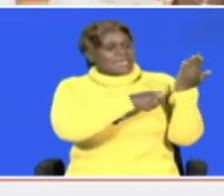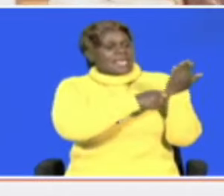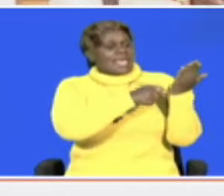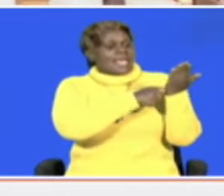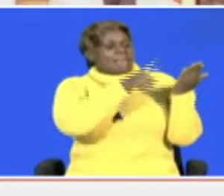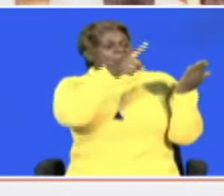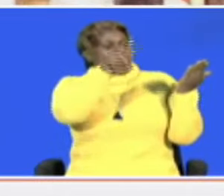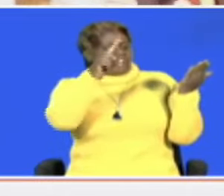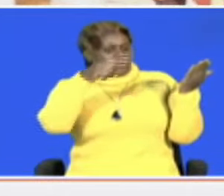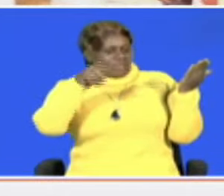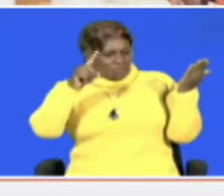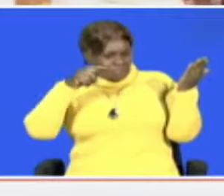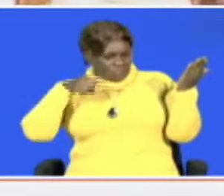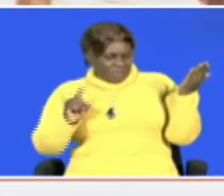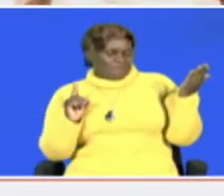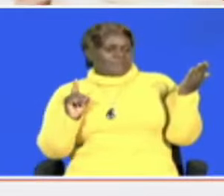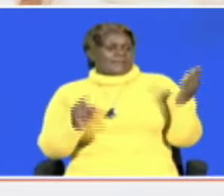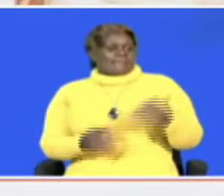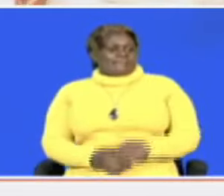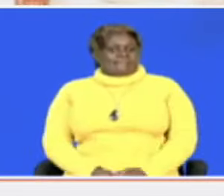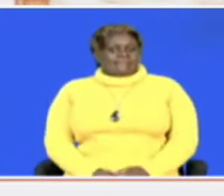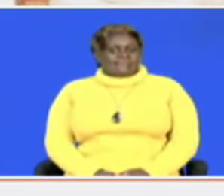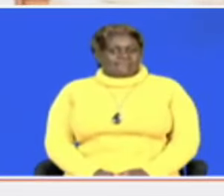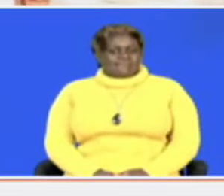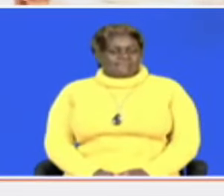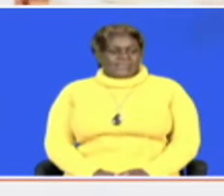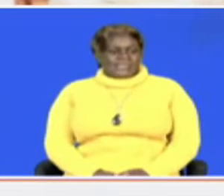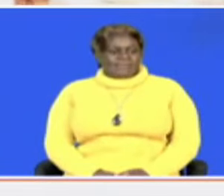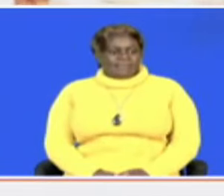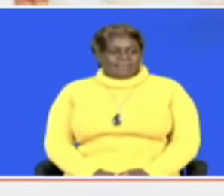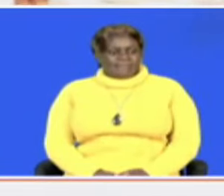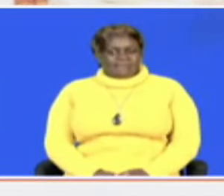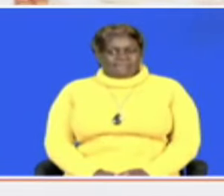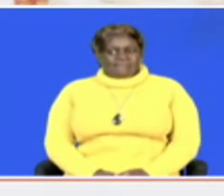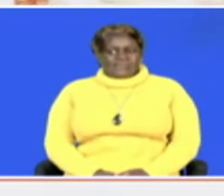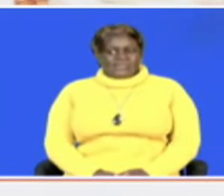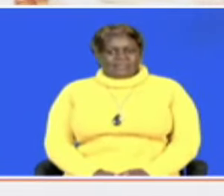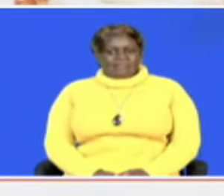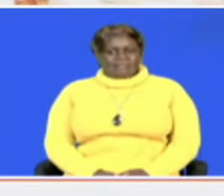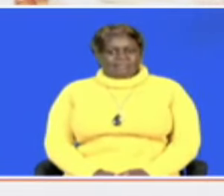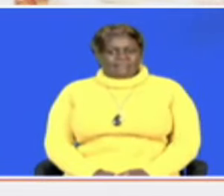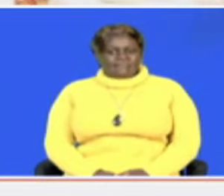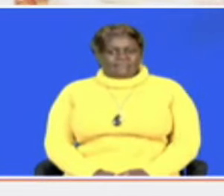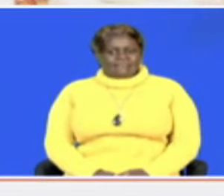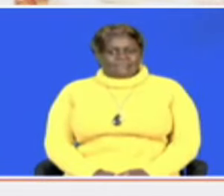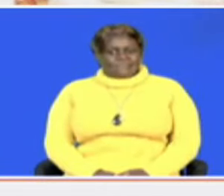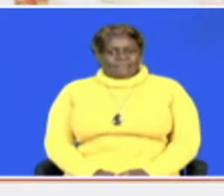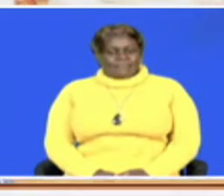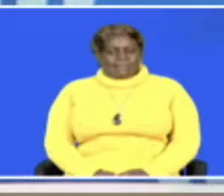kama yatapitishwa. Stephen Zioka, KTN News, Makueni.